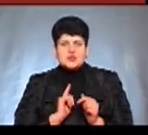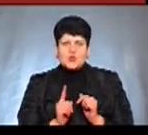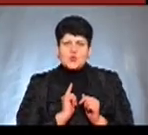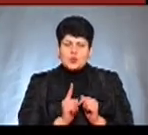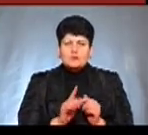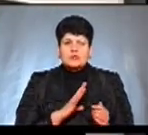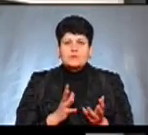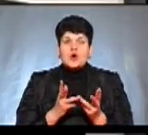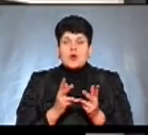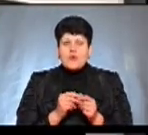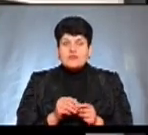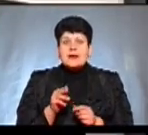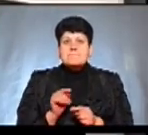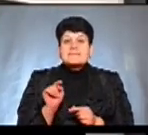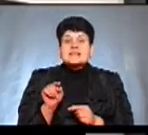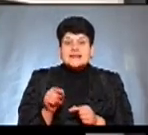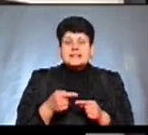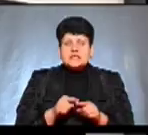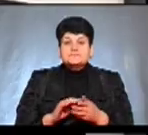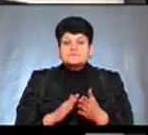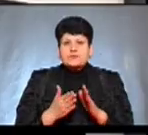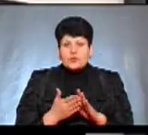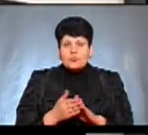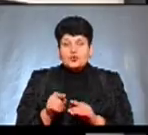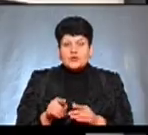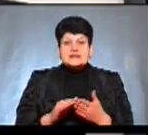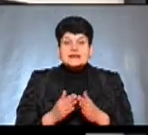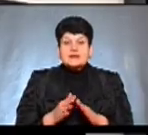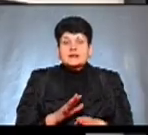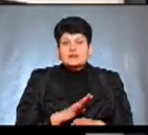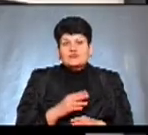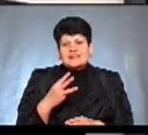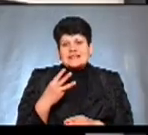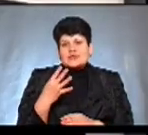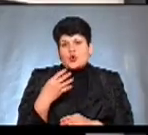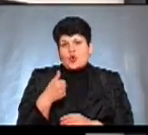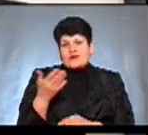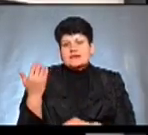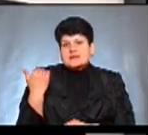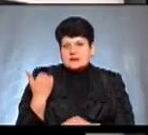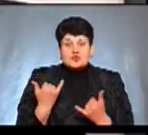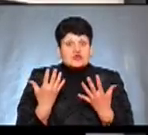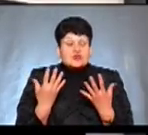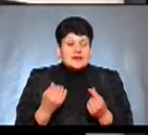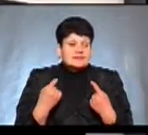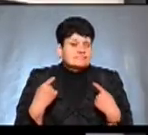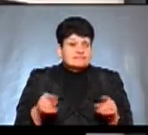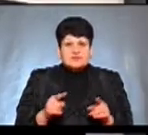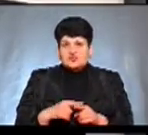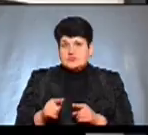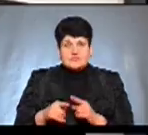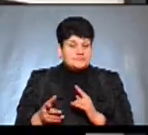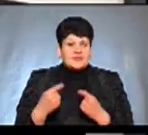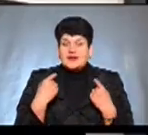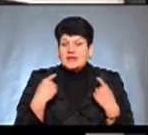були розраховані під ті технічні умови, під той реальний стан, який був там 30-40 років тому. На сьогоднішній день зовсім інші швидкості, на сьогоднішній